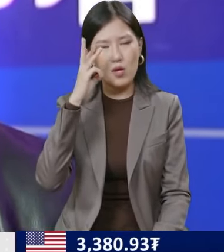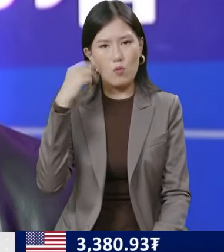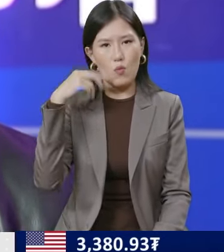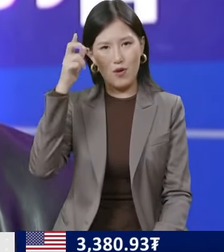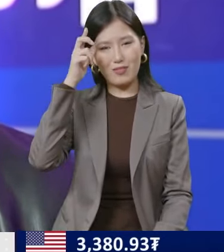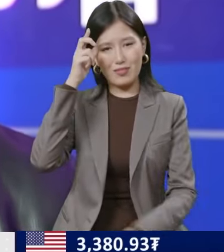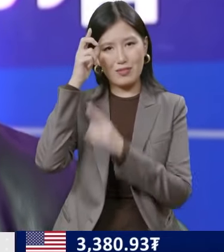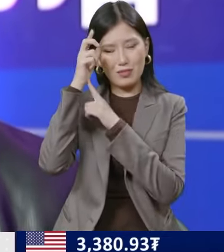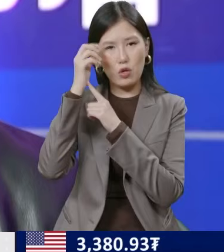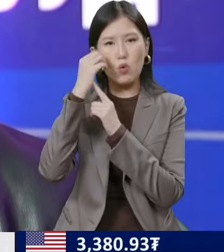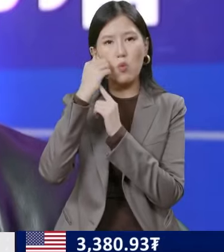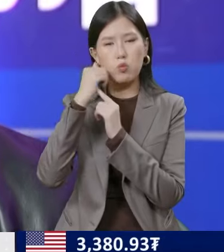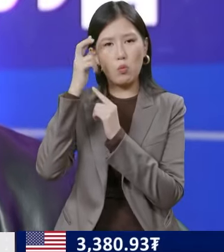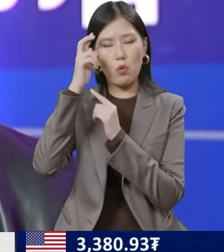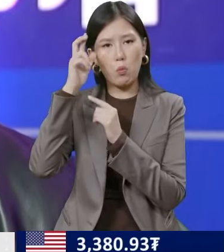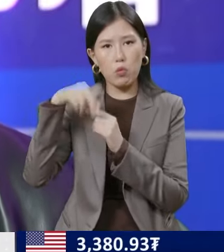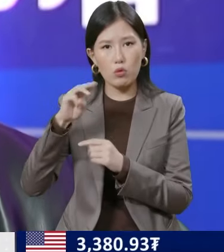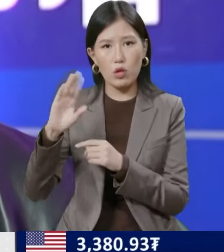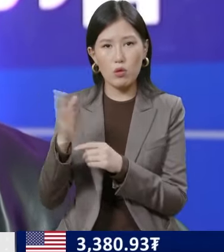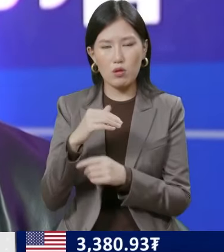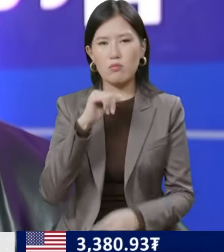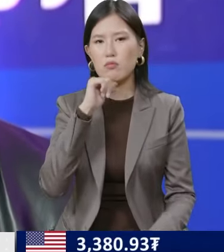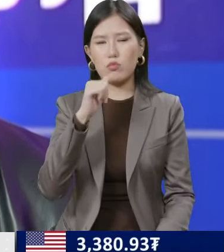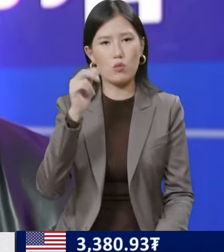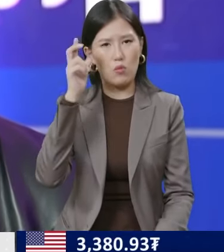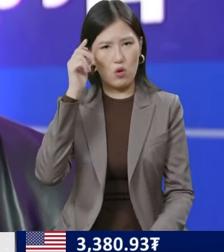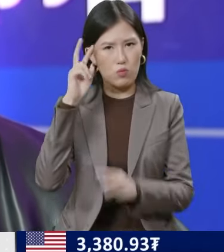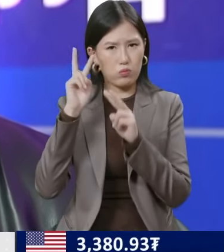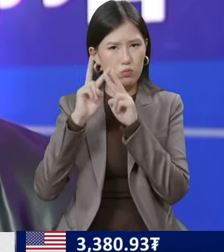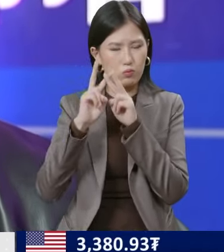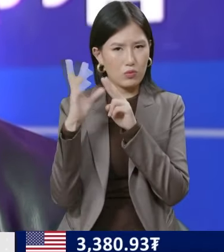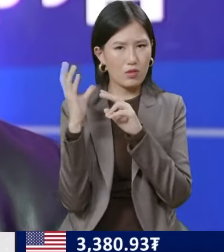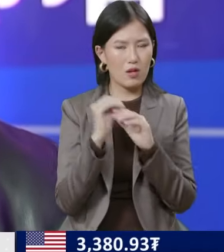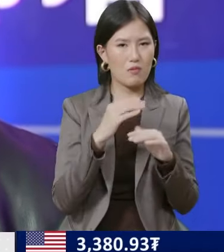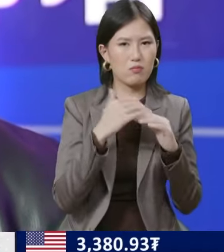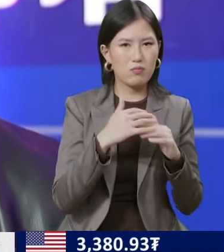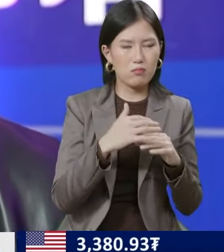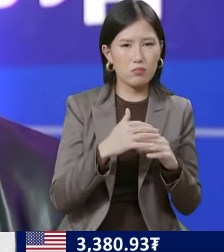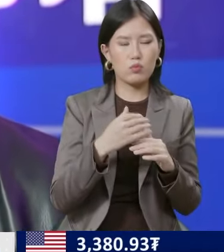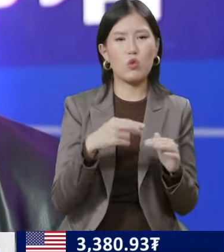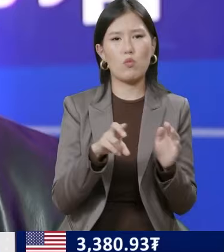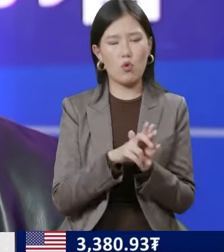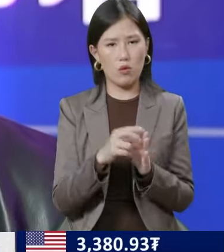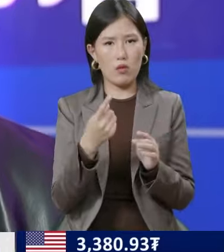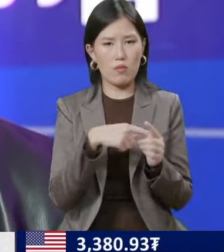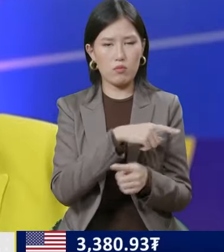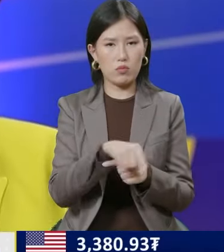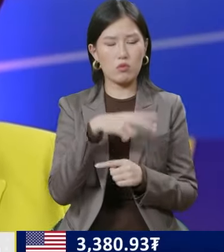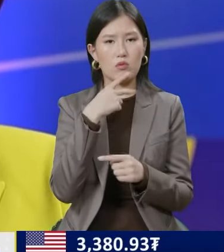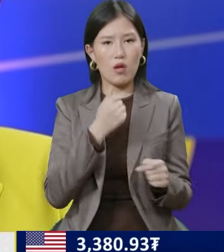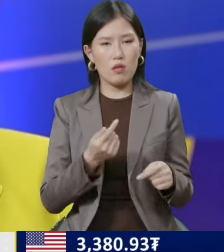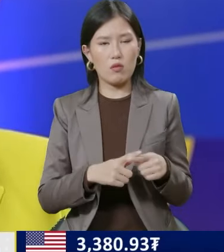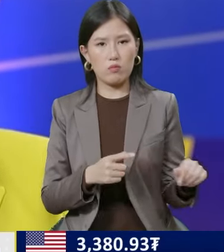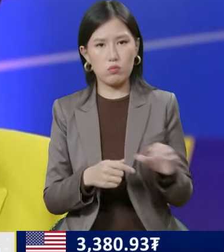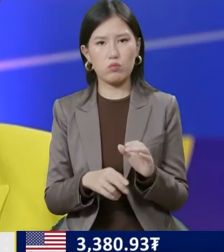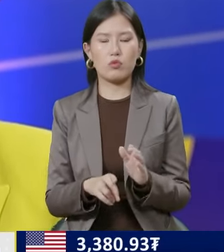үеэ үргэлжлүүлээд хүмүүжүүлээд явах боломж гарч ирж гэн өөрсөд нь нэмэлт орлого олох боломж гарч ирж гэн.